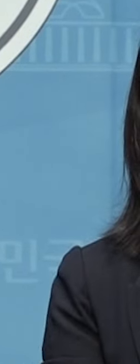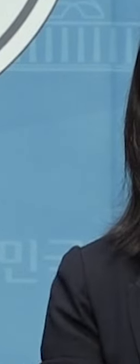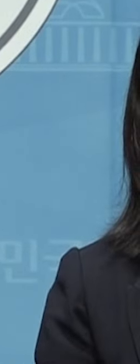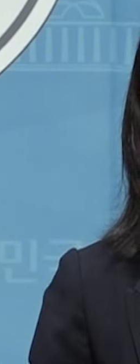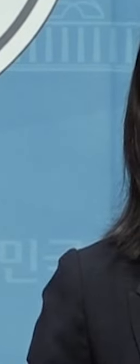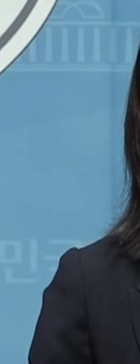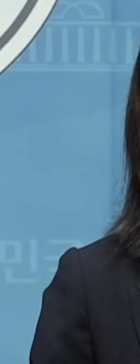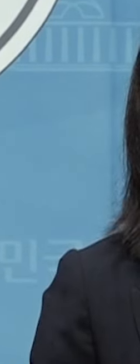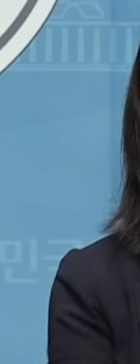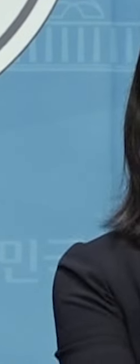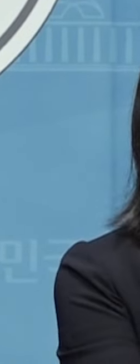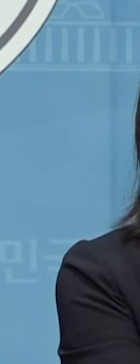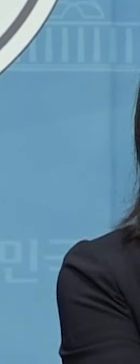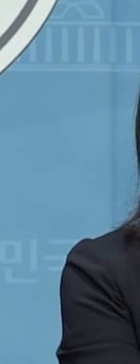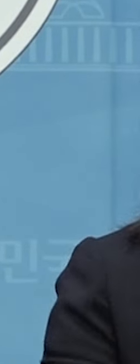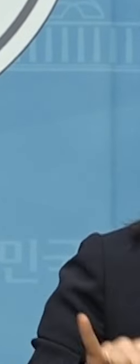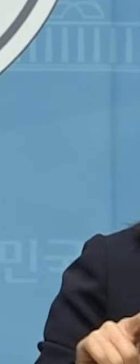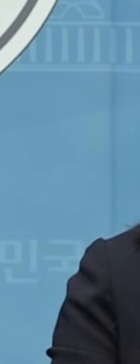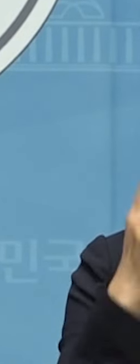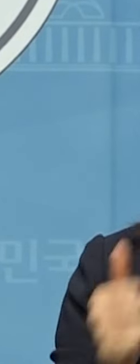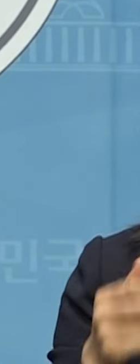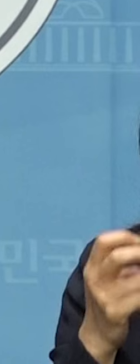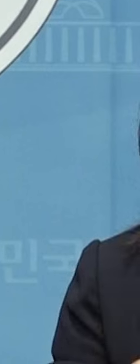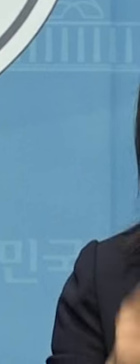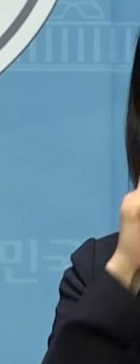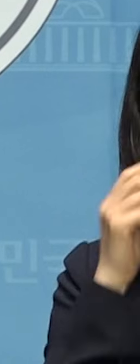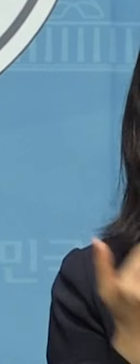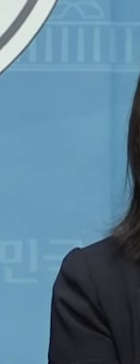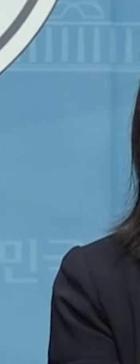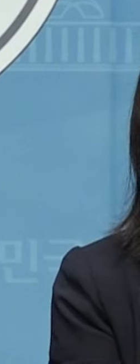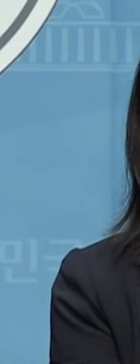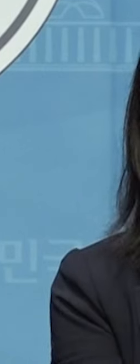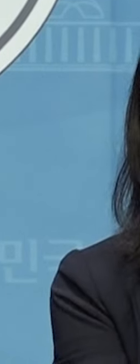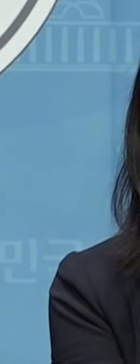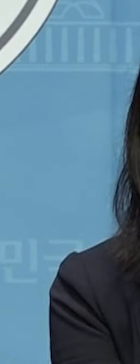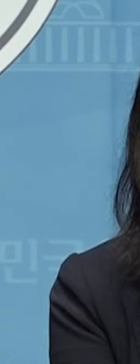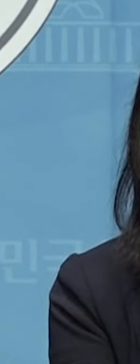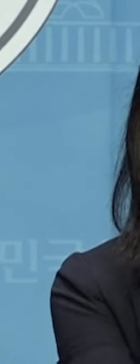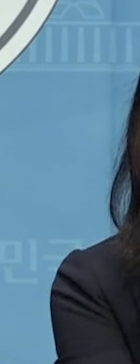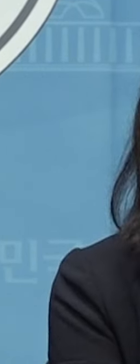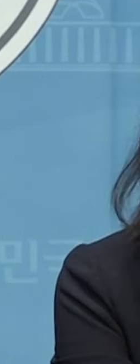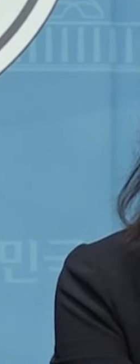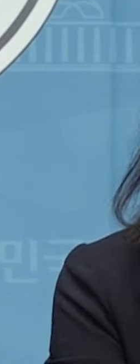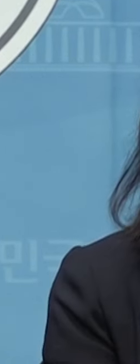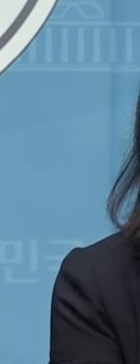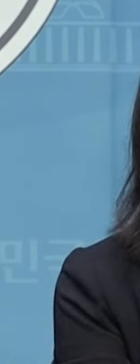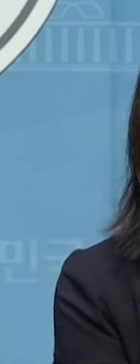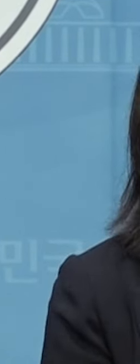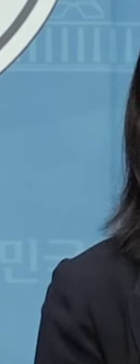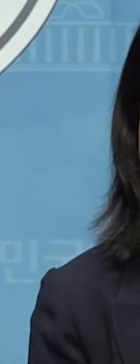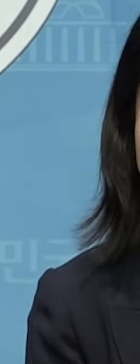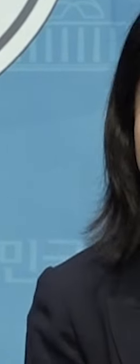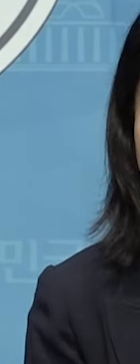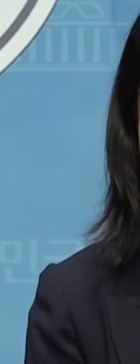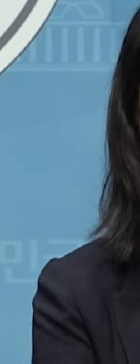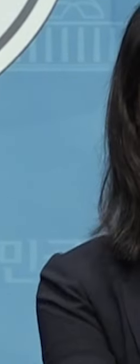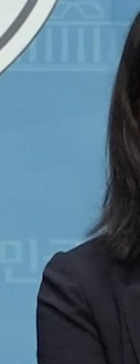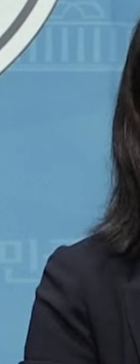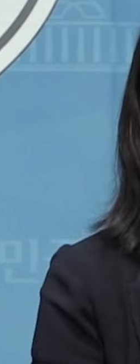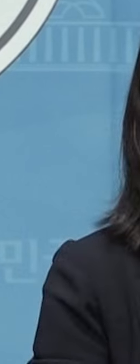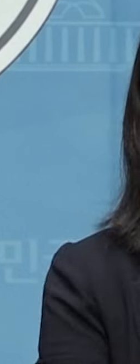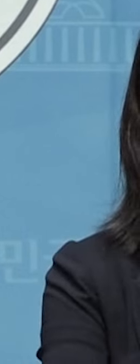여당이 민주당의 해병 특검법에 대해 반대해 온 주요 조항은 여당을 배제한 특별 검사